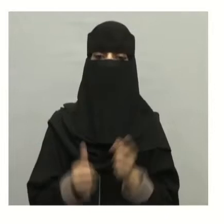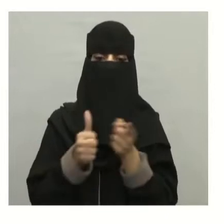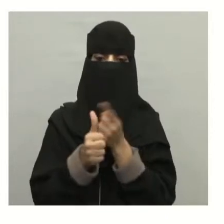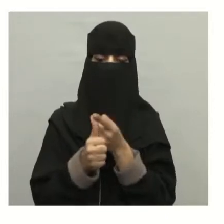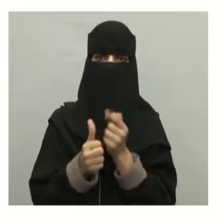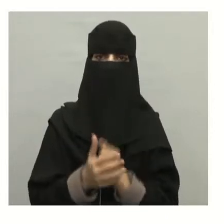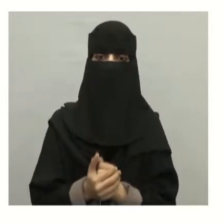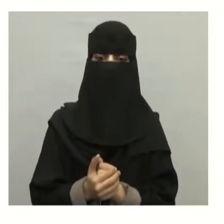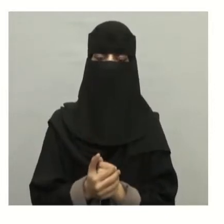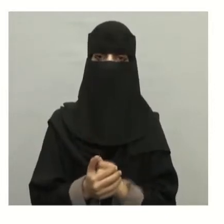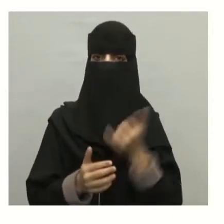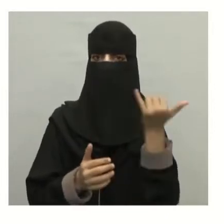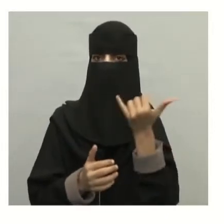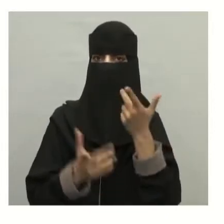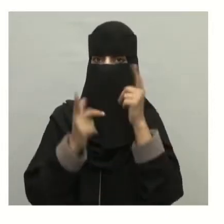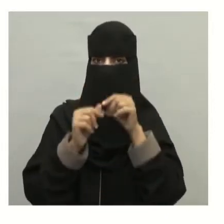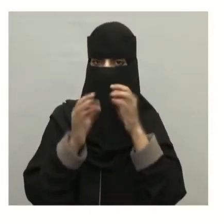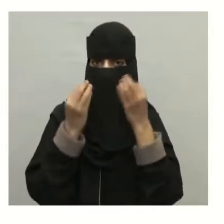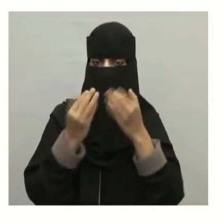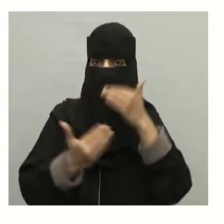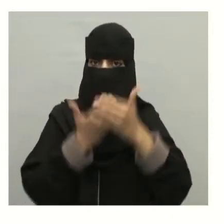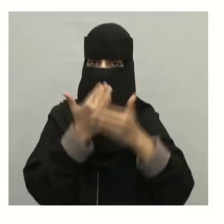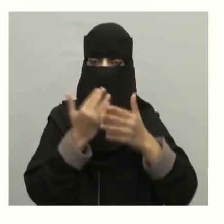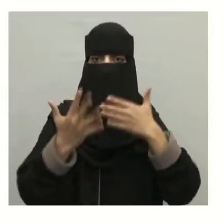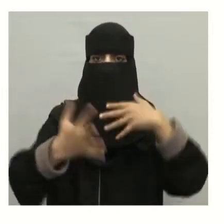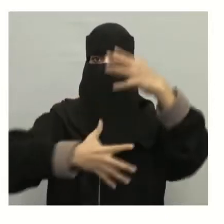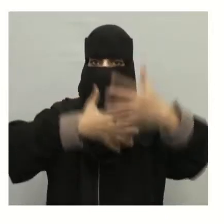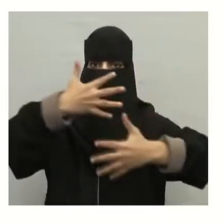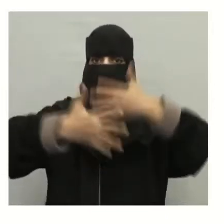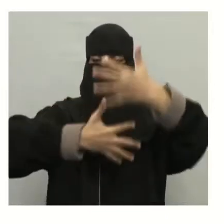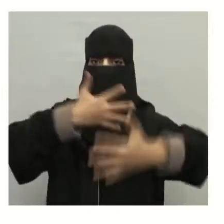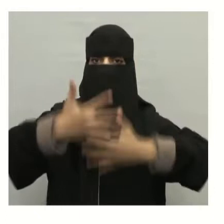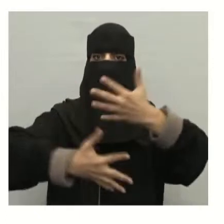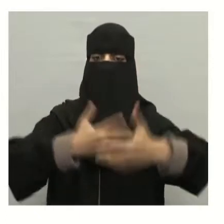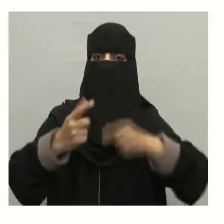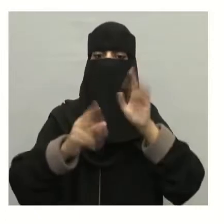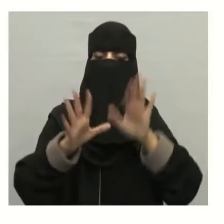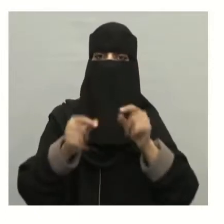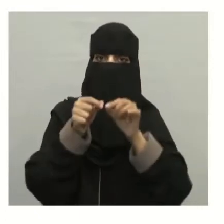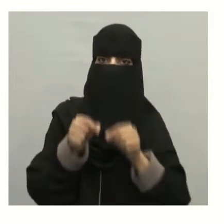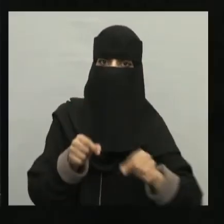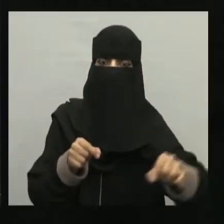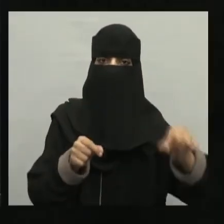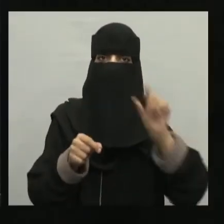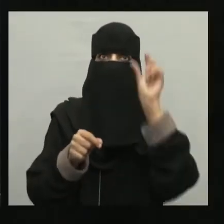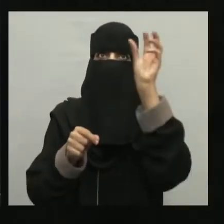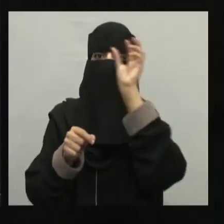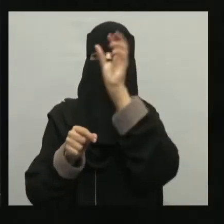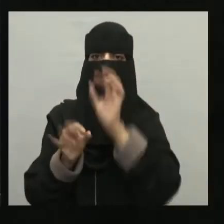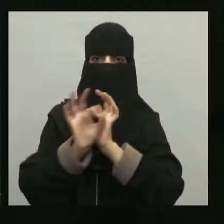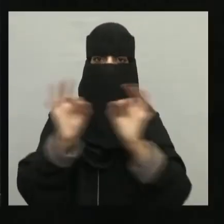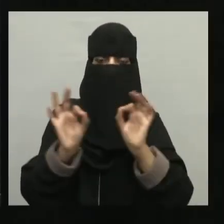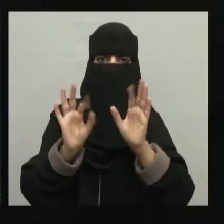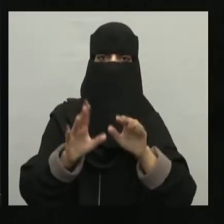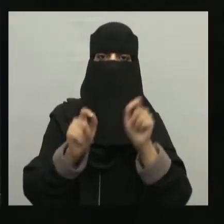أولها ومن المهم جدا تجديد الهواء مع وجود سلك ذي فتحات دقيقة